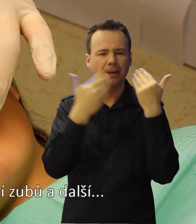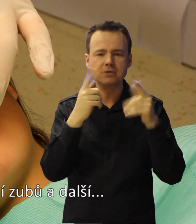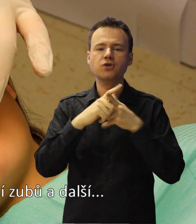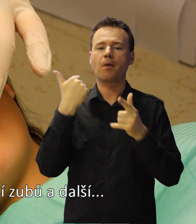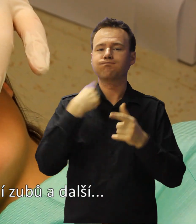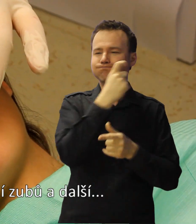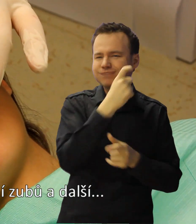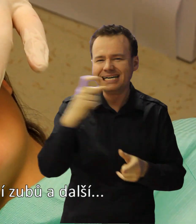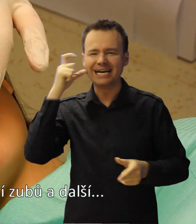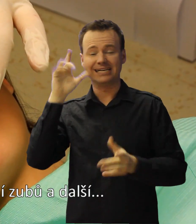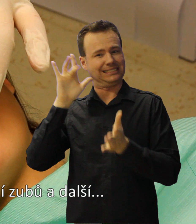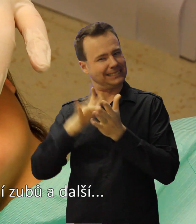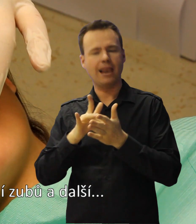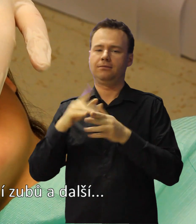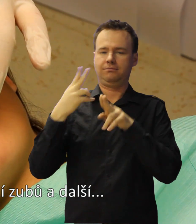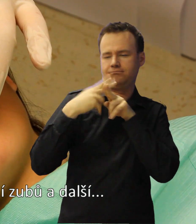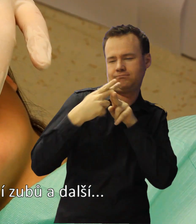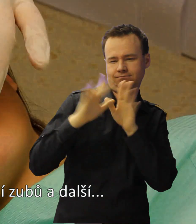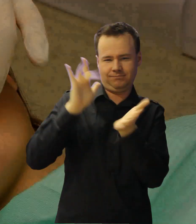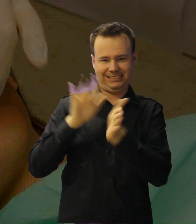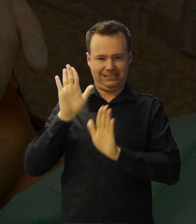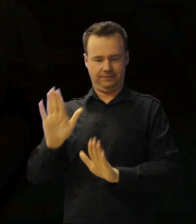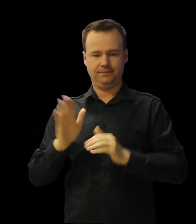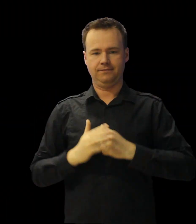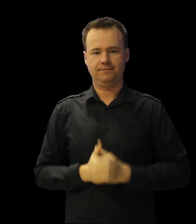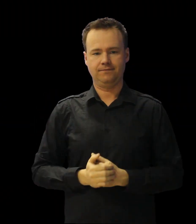pigmentů, bělení zubů a další.